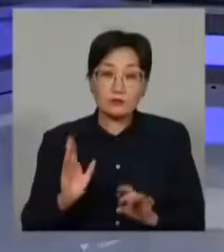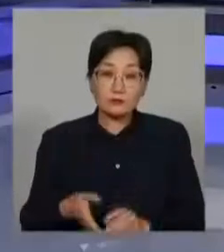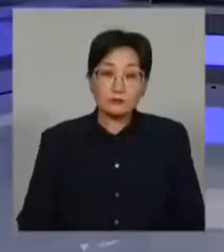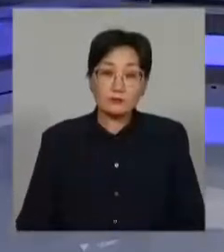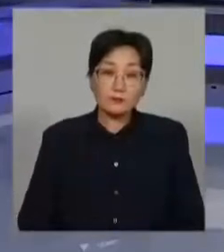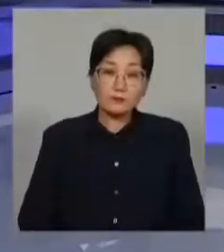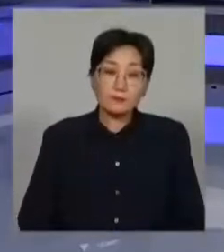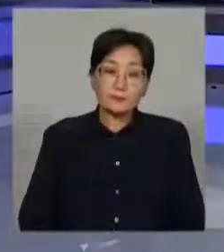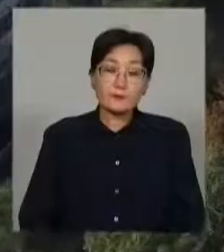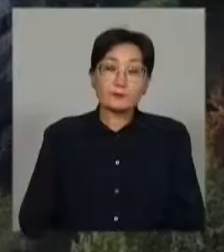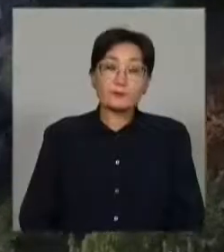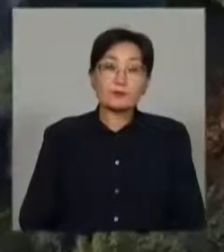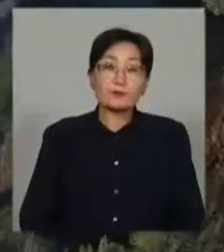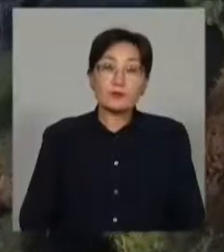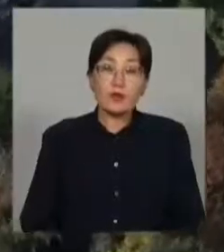Еркін айтады.